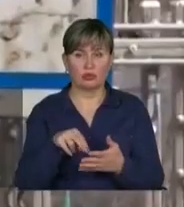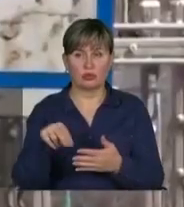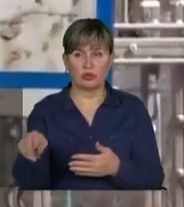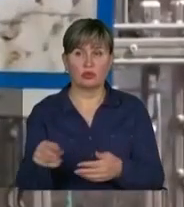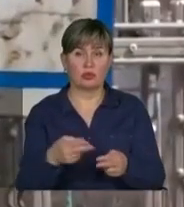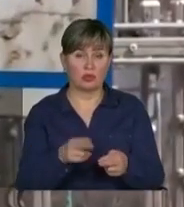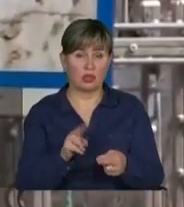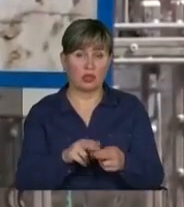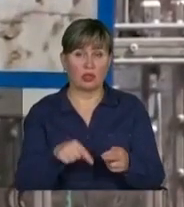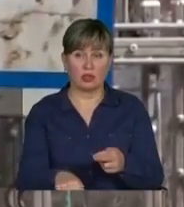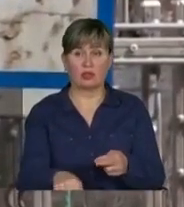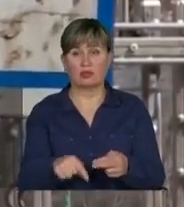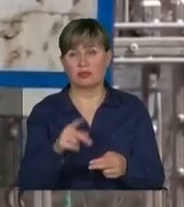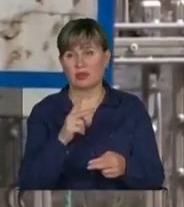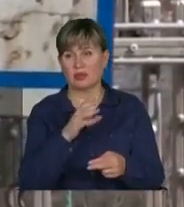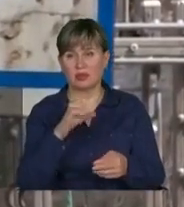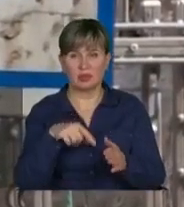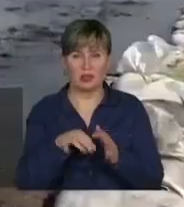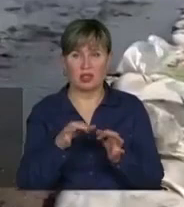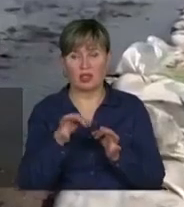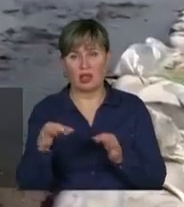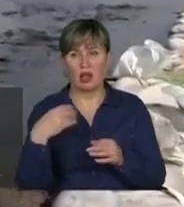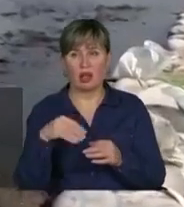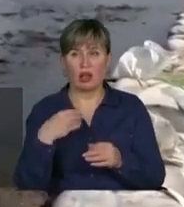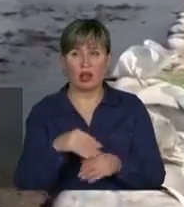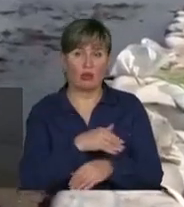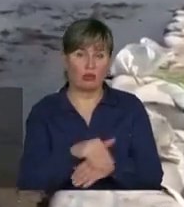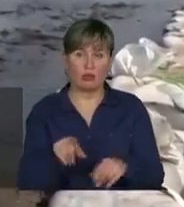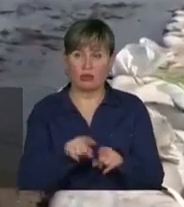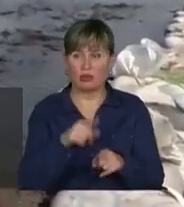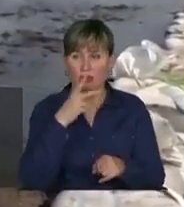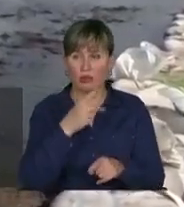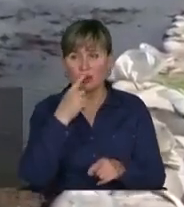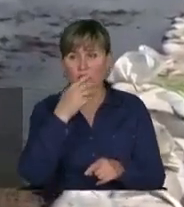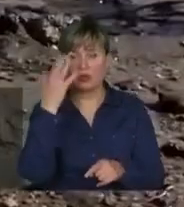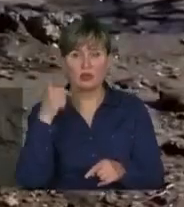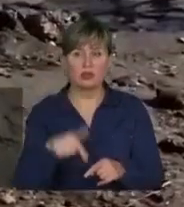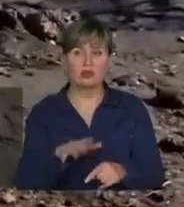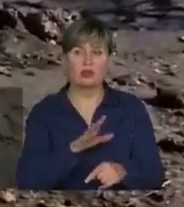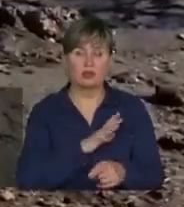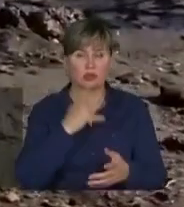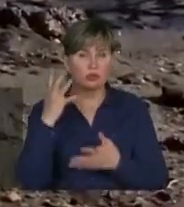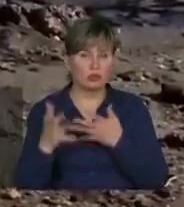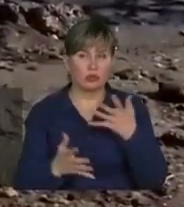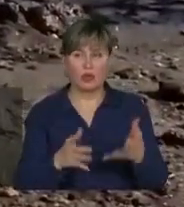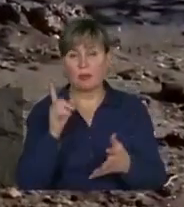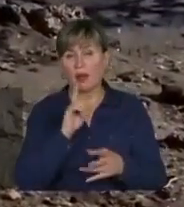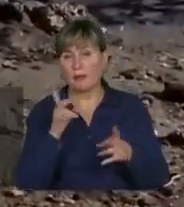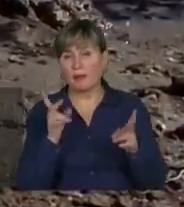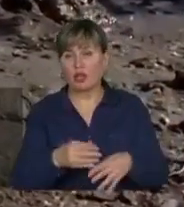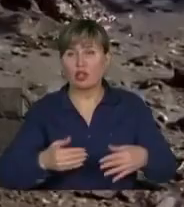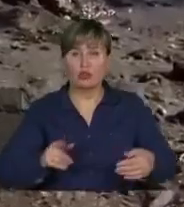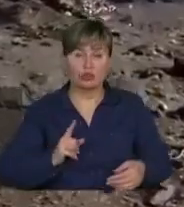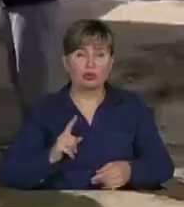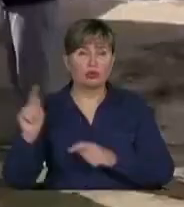Это садоводческий кооператив «Жимас» на окраине Актюбе. Улица выглядит так, будто недавно здесь бушевал ураган. Пока пострадавшие ждут